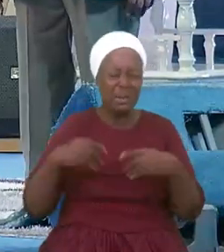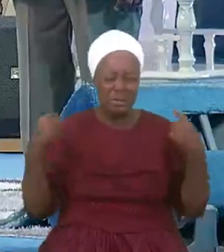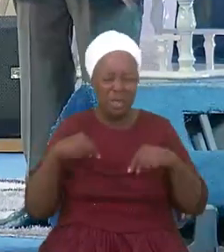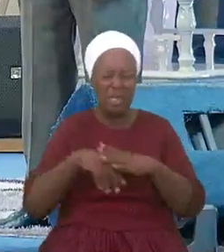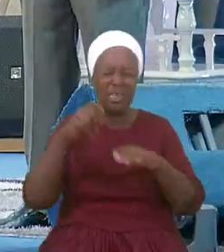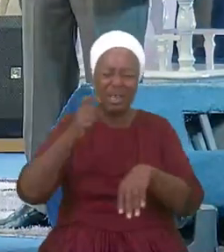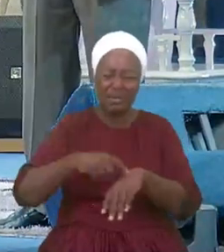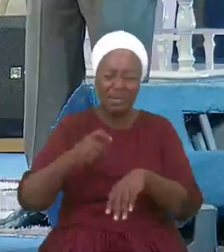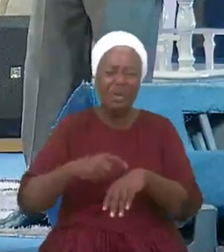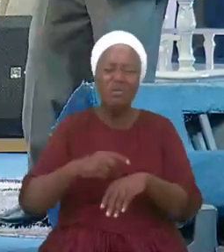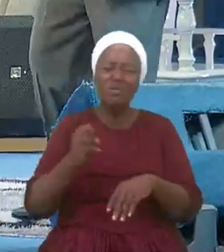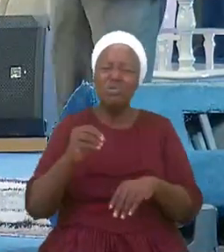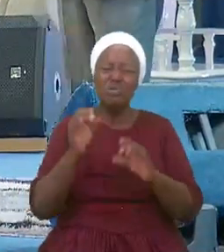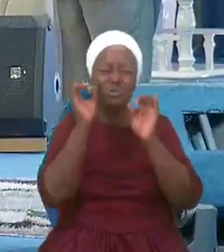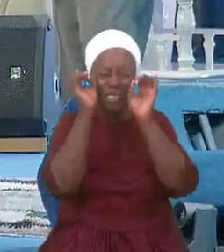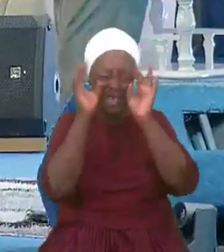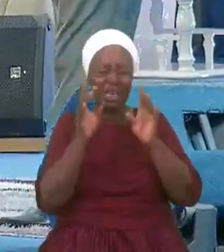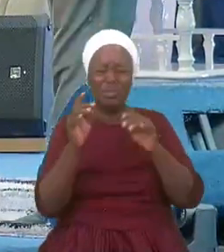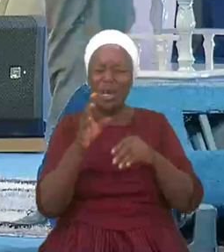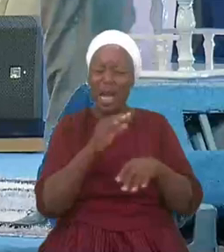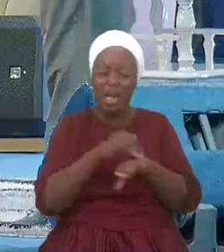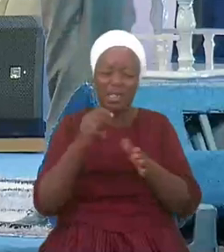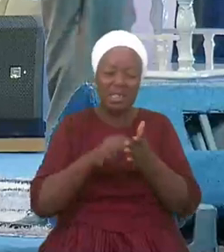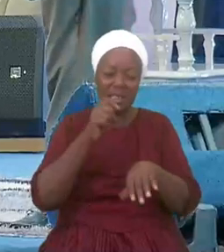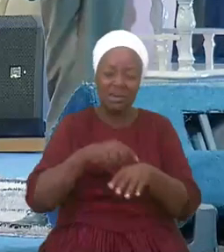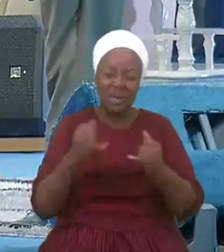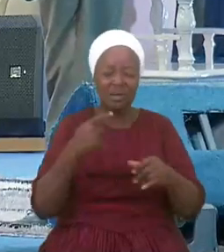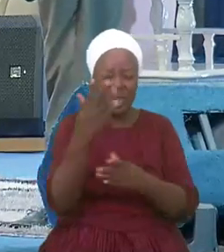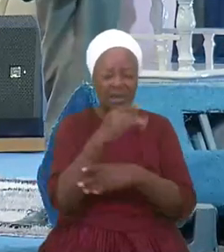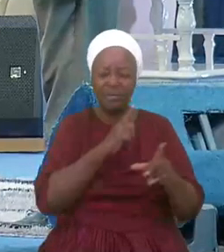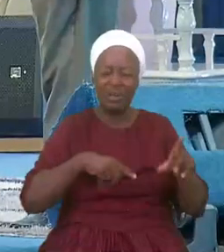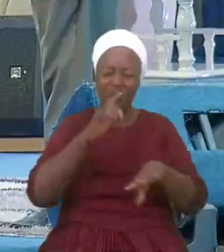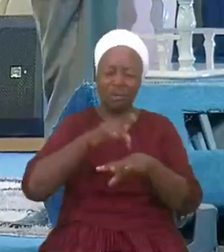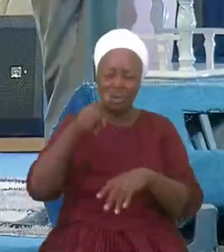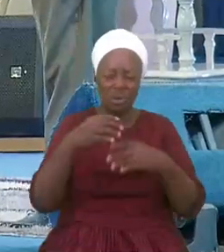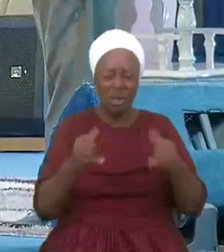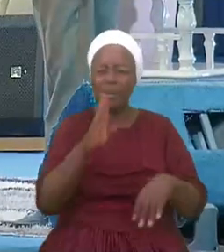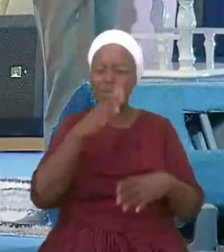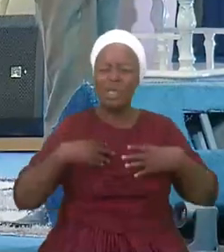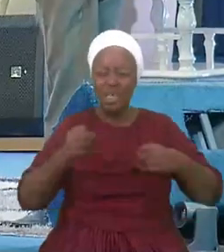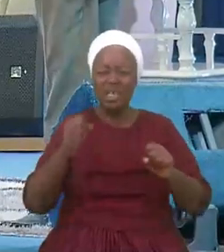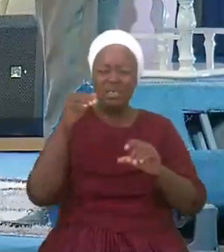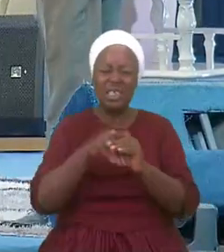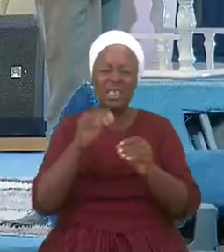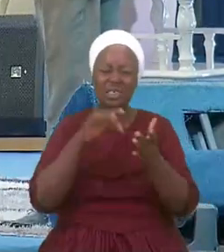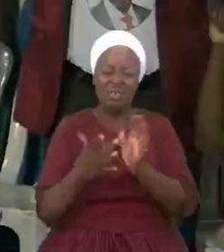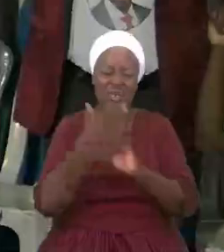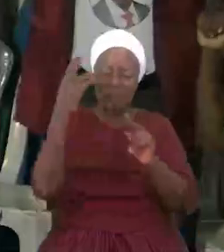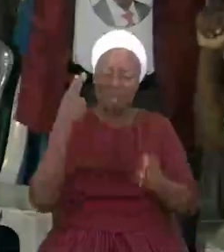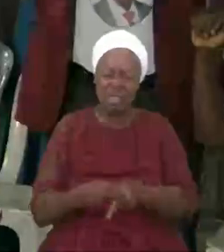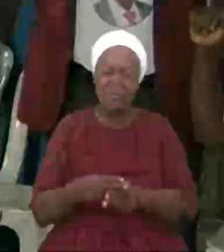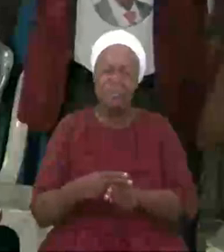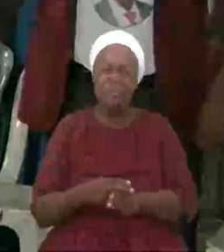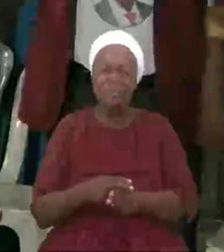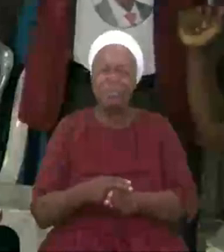douleur interne à l'estomac la douleur interne dans les eaux que la mer